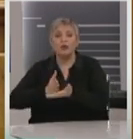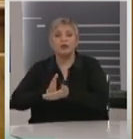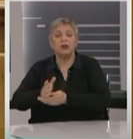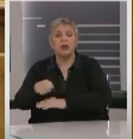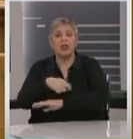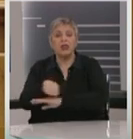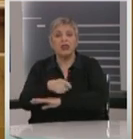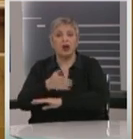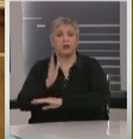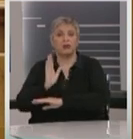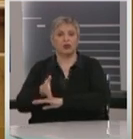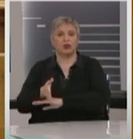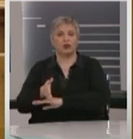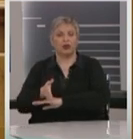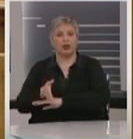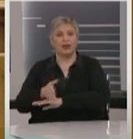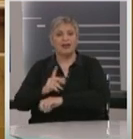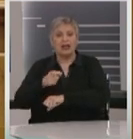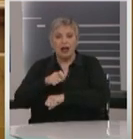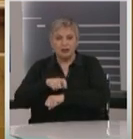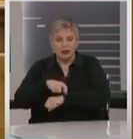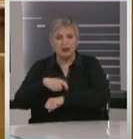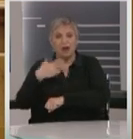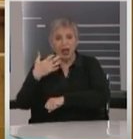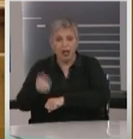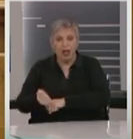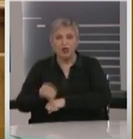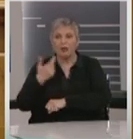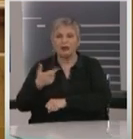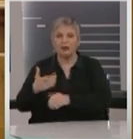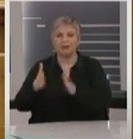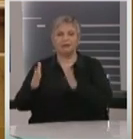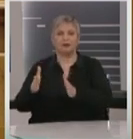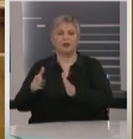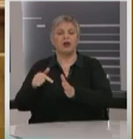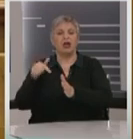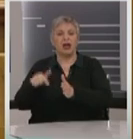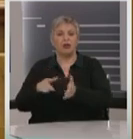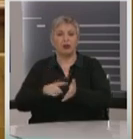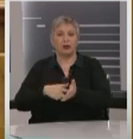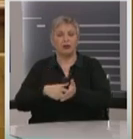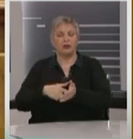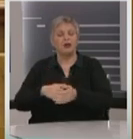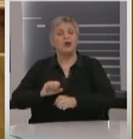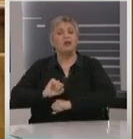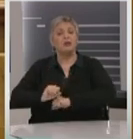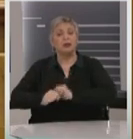βάρη δεδομένων αυτών των συνθήκων. Και προστατεύσαμε όσο μπορούσαμε τους πιο αδύναμους.